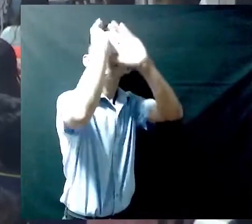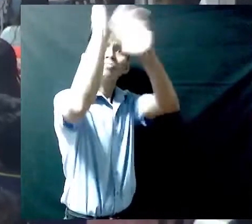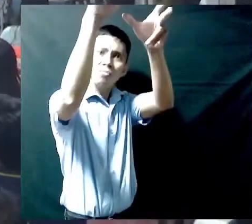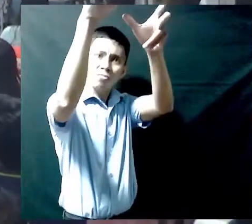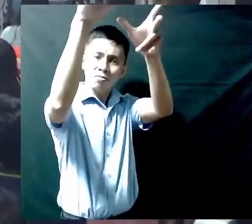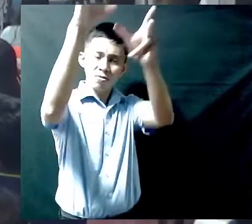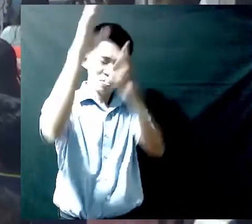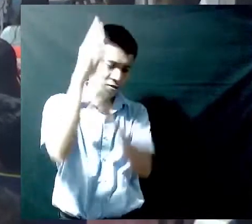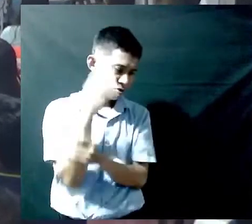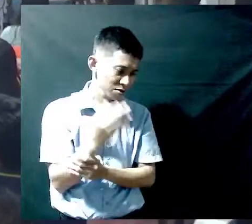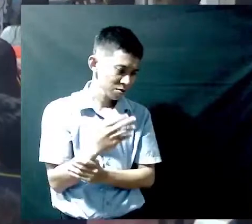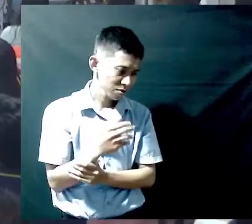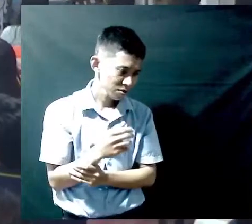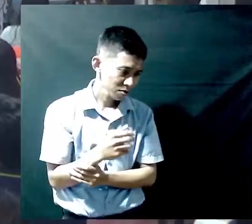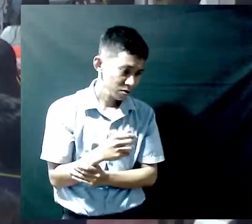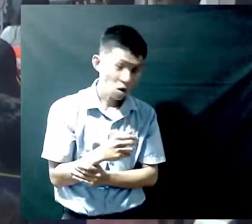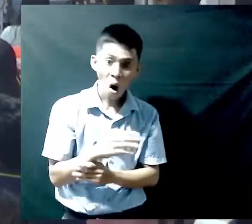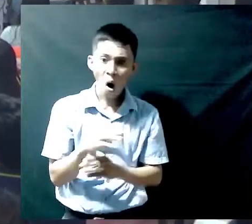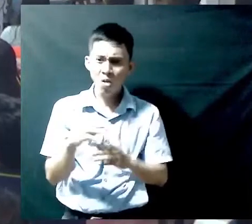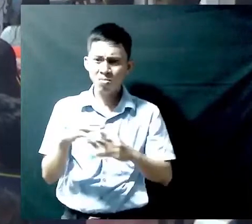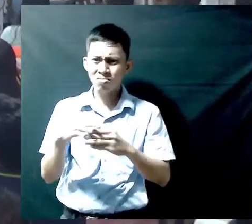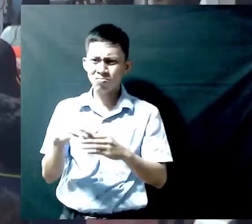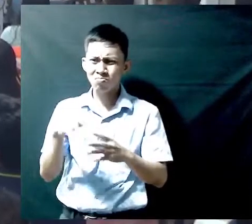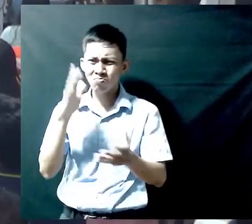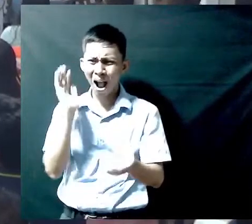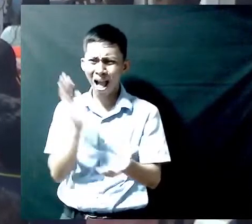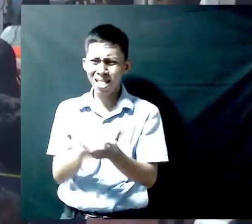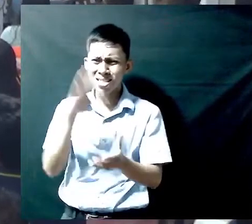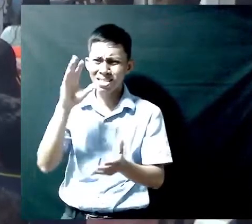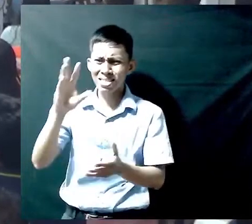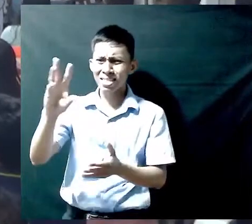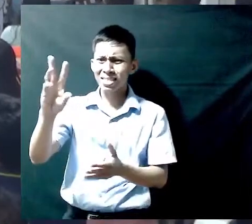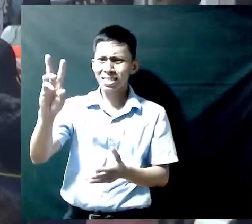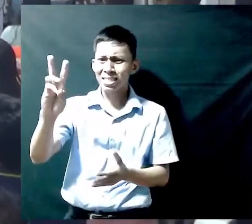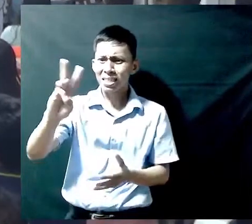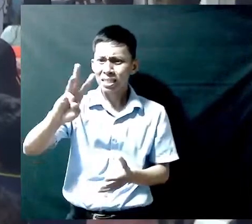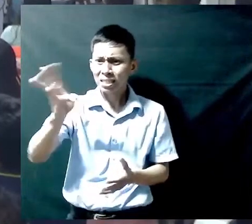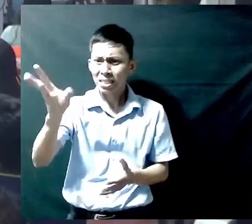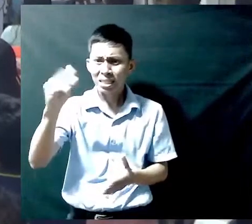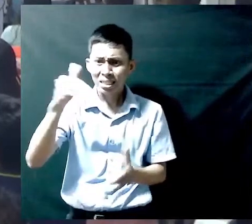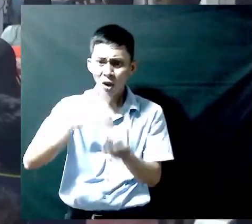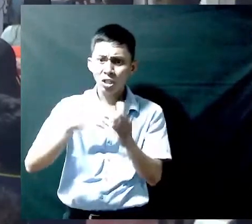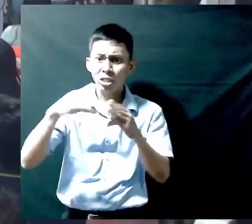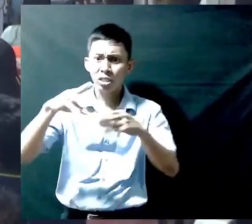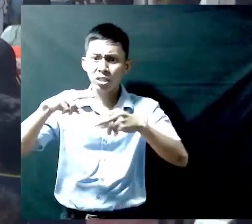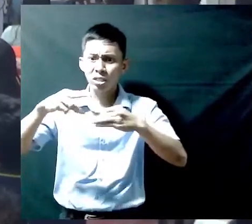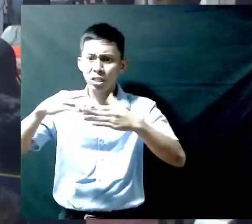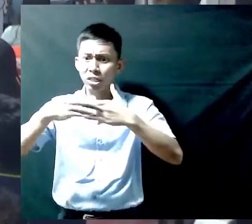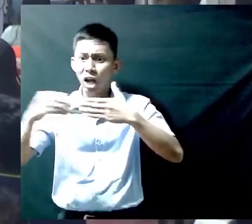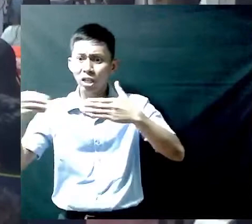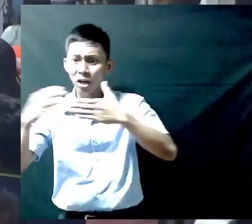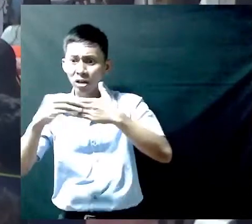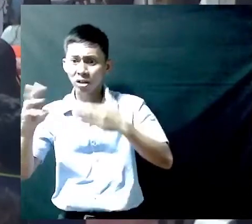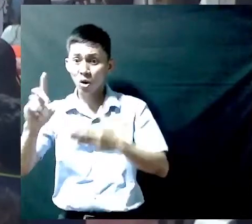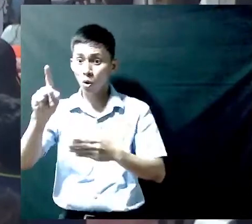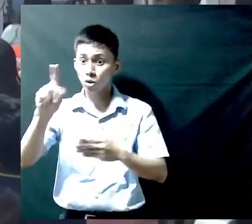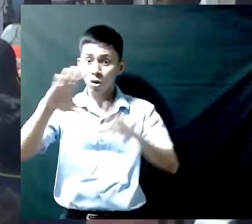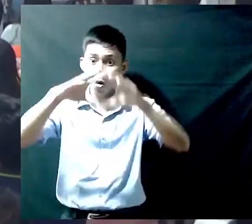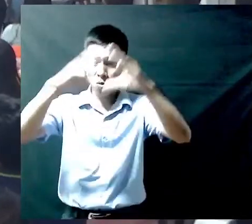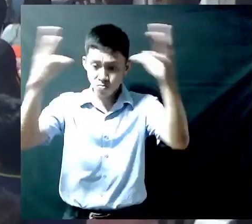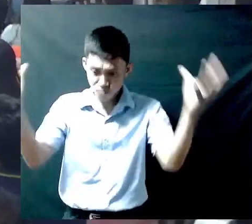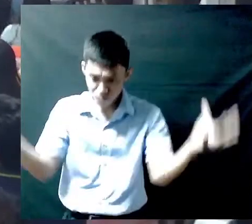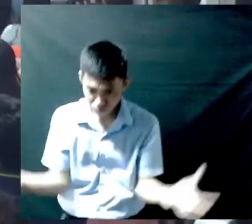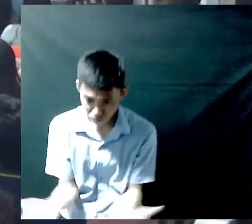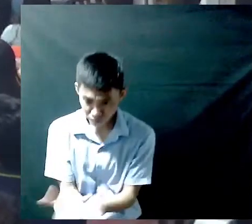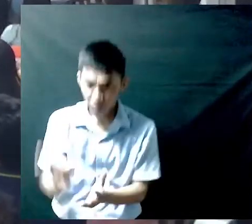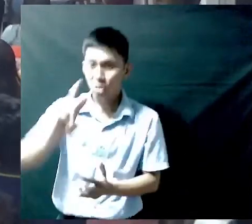sa eBay, ang presyo nang $60 lang. Makakabili ka na ng Spalding, $60 lang. Pero nung tinignan